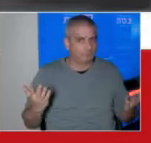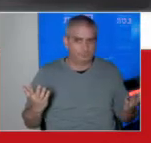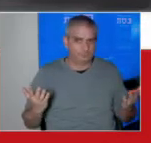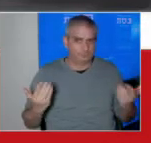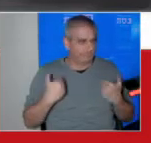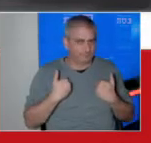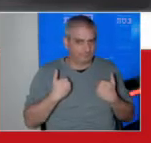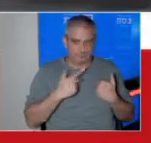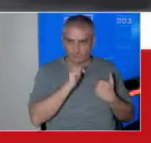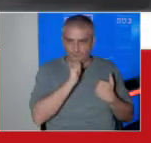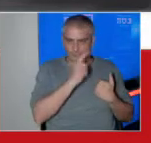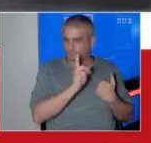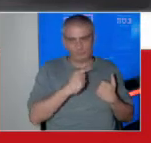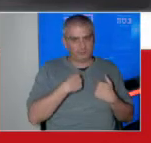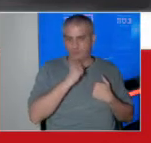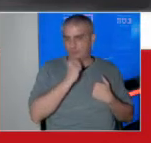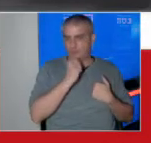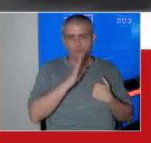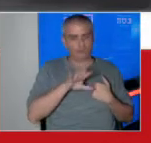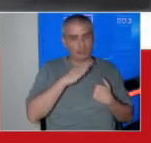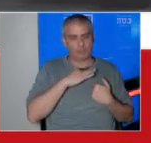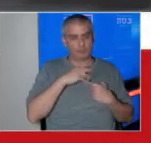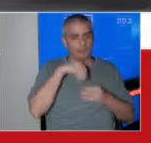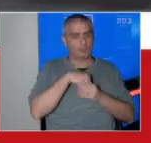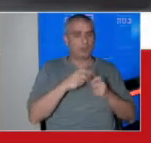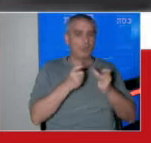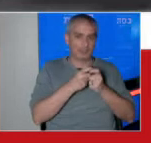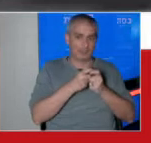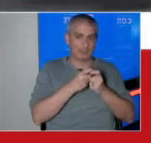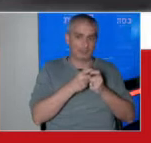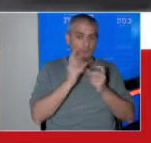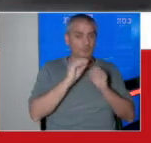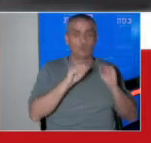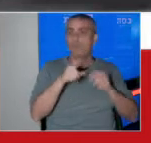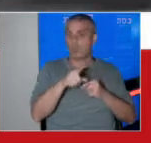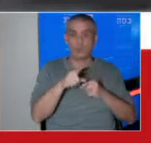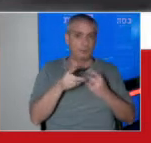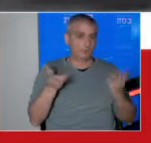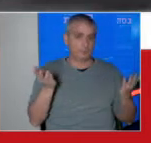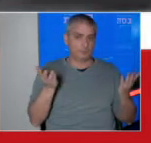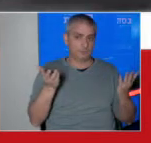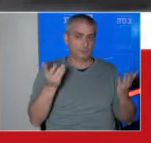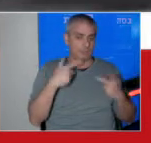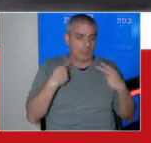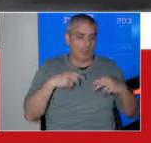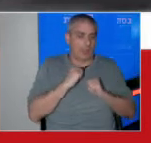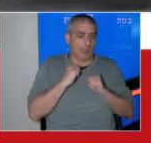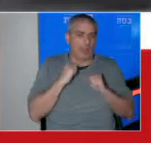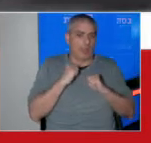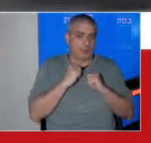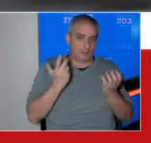אנחנו, אני, לא אתה היית רוצה ולא אני הייתי רוצה שהילד שלנו יהיה בכיתה שעומדת מולו מורה שהיא בחרדה